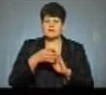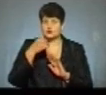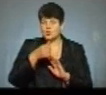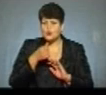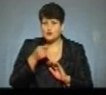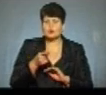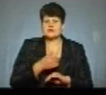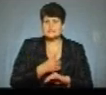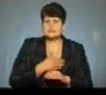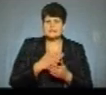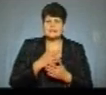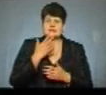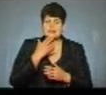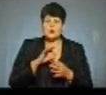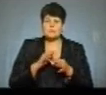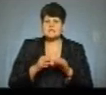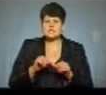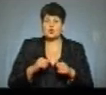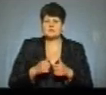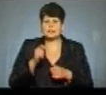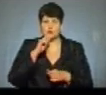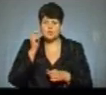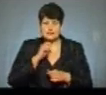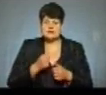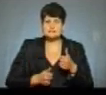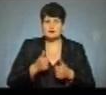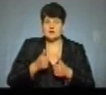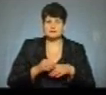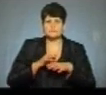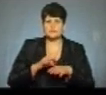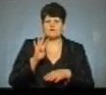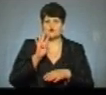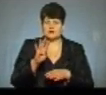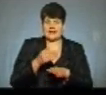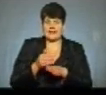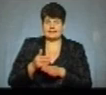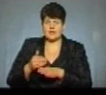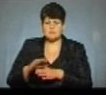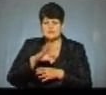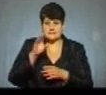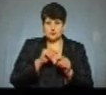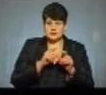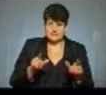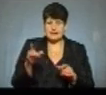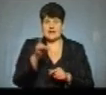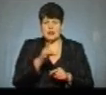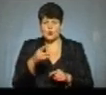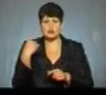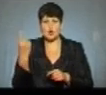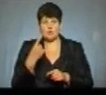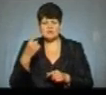року. Ініціатором є Національний олімпійський комітет України. Змагання відбуваються в 4 етапи – загальношкільний, районний, обласний